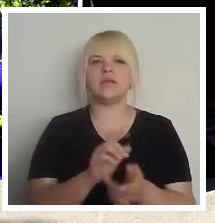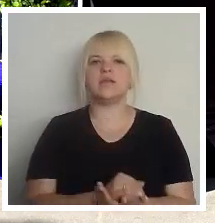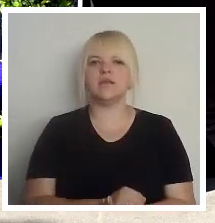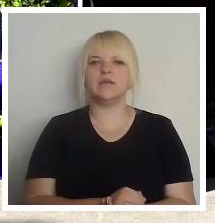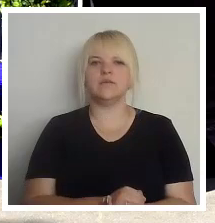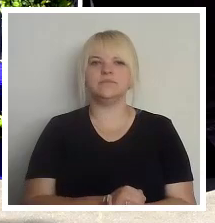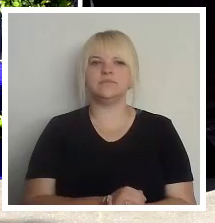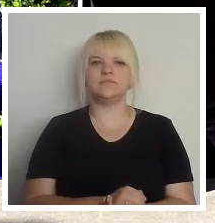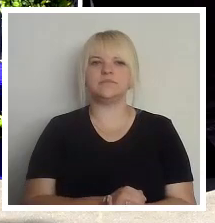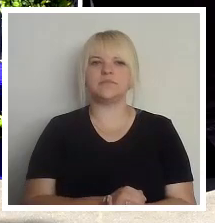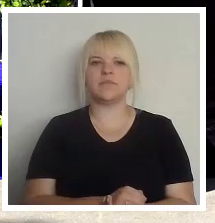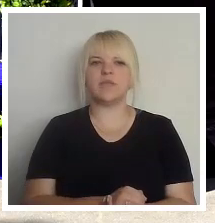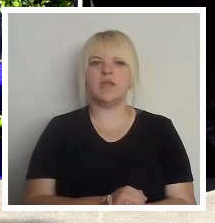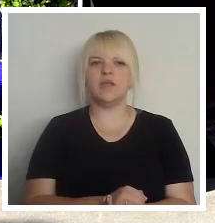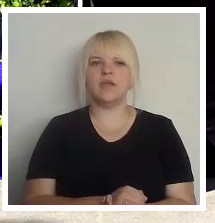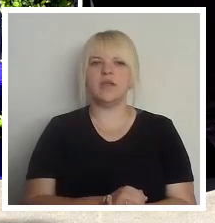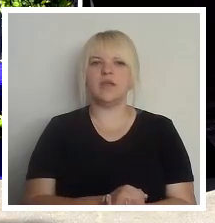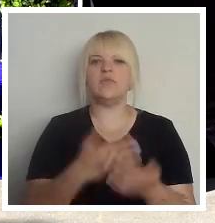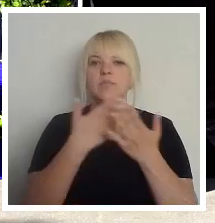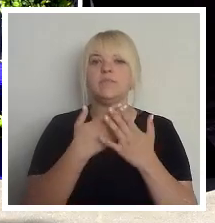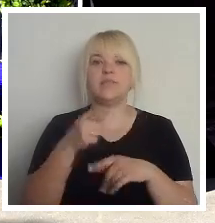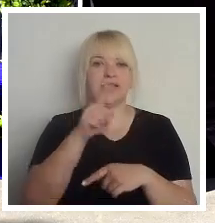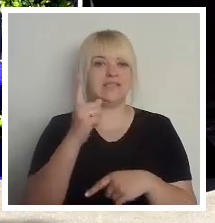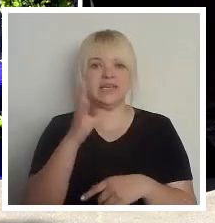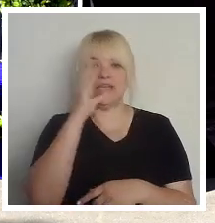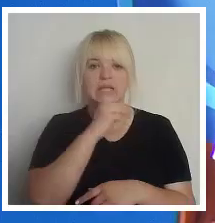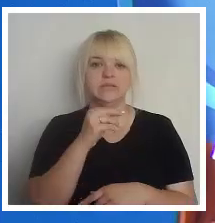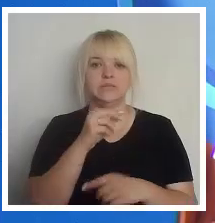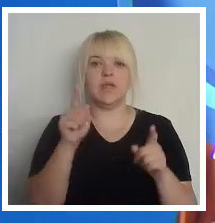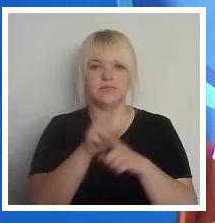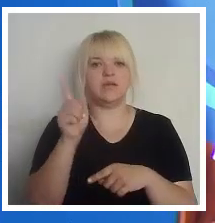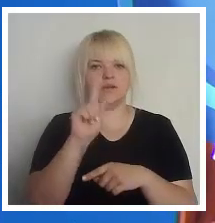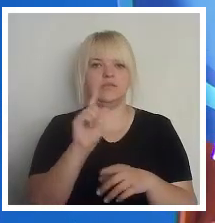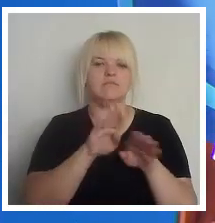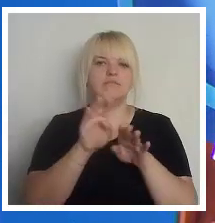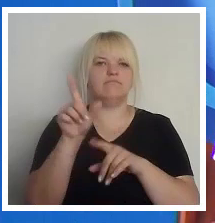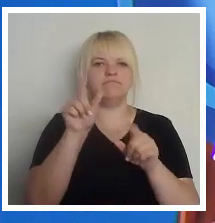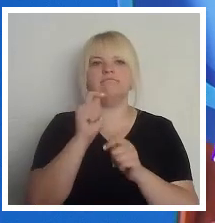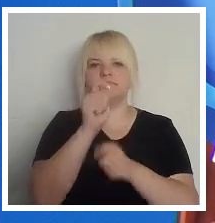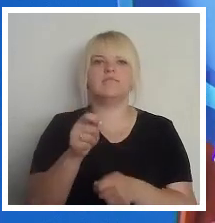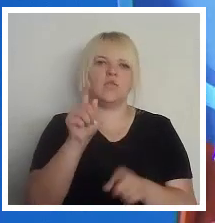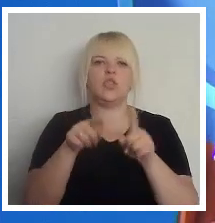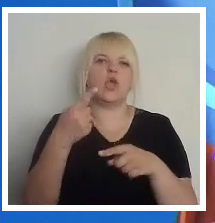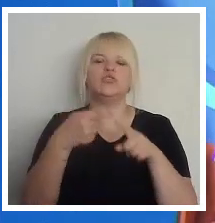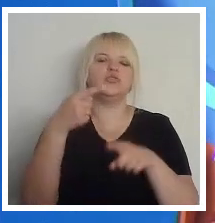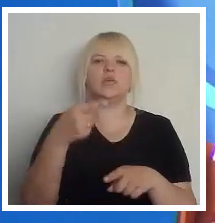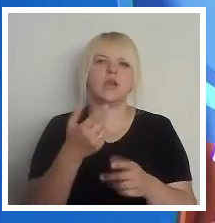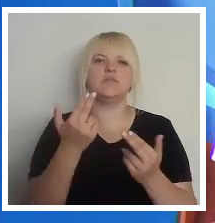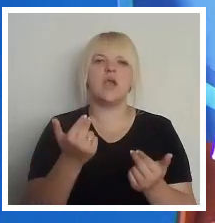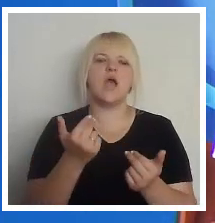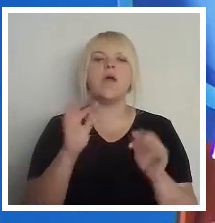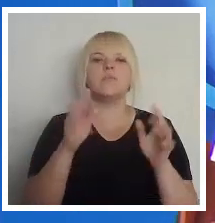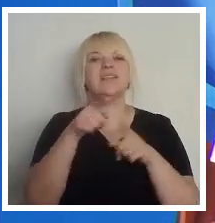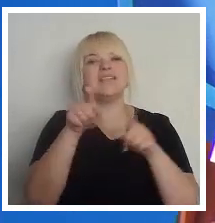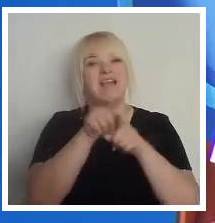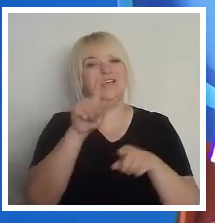nu jā, nu vienkārši, teiksim, tas ir teorētiski iespējams, mēs arī esam piekopuši to ik pa brīdim, jā, tā, ka tas, bet tas arī